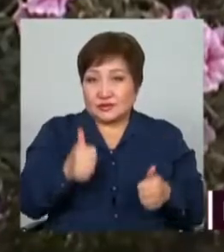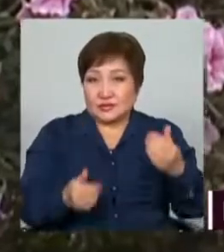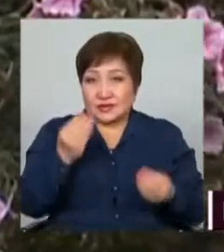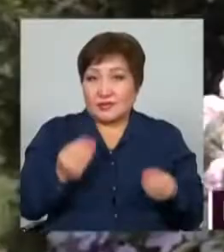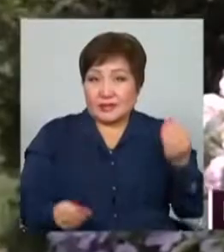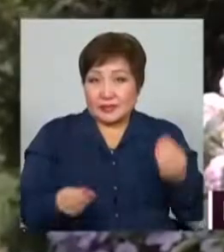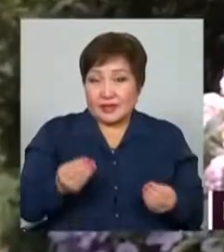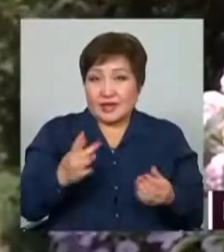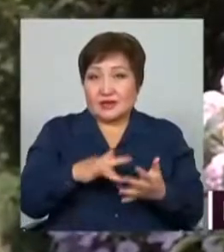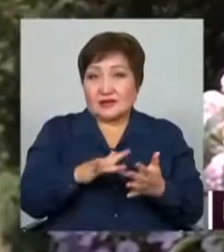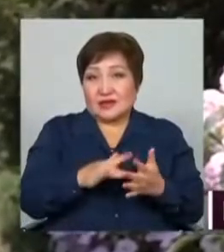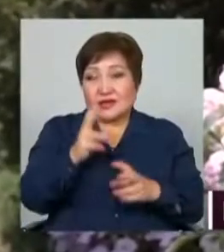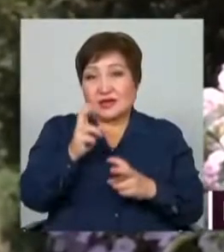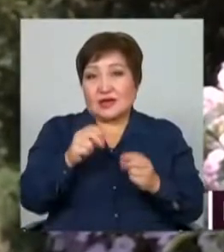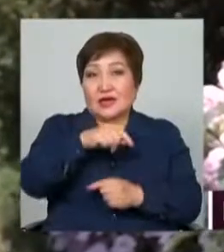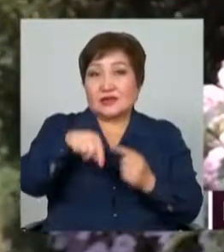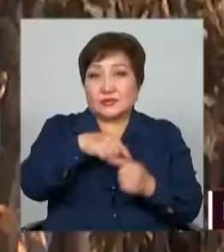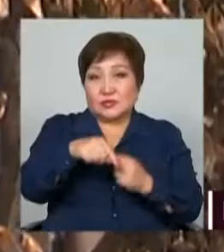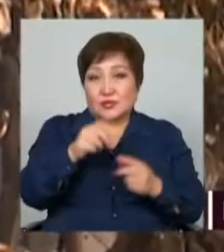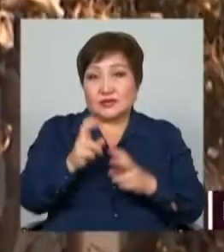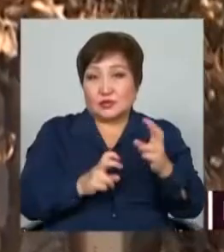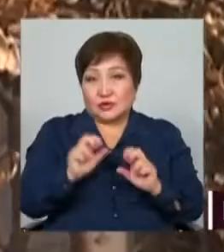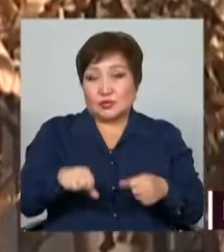емес, кәсіпорындар да қатысуы мүмкін. Айта кетейік,